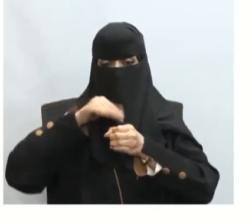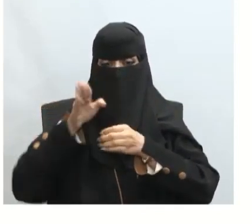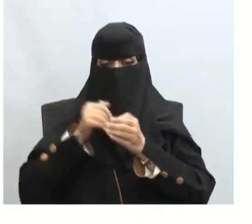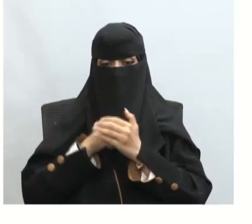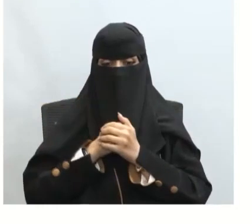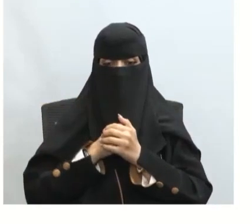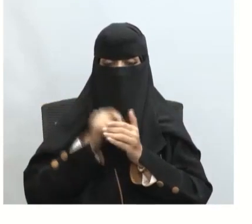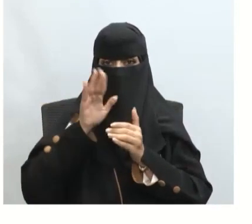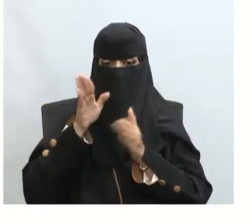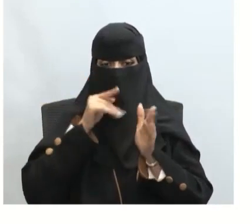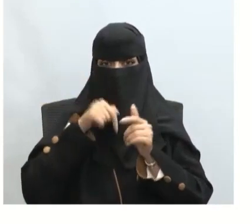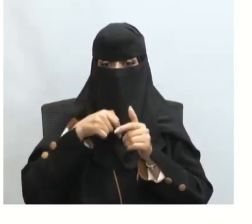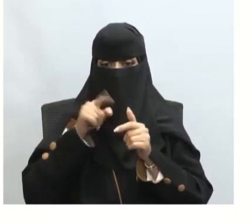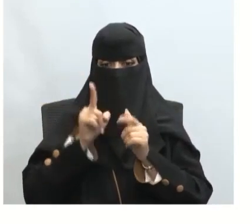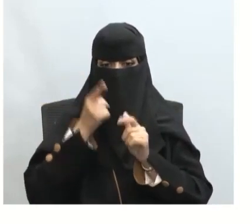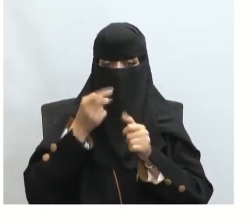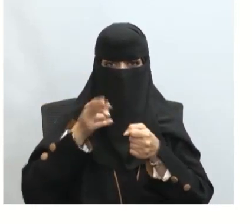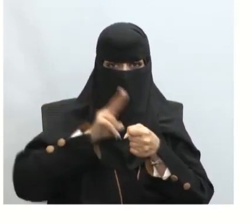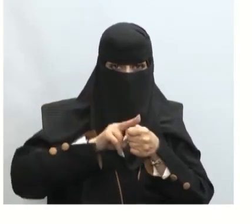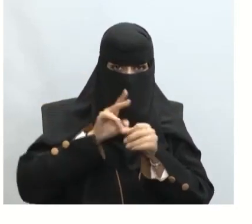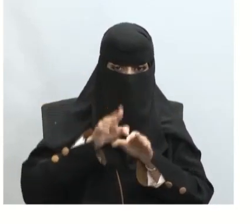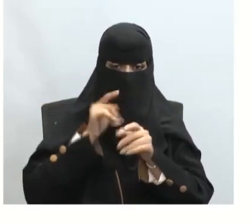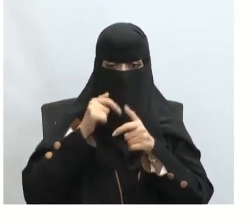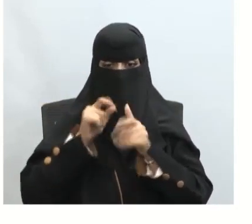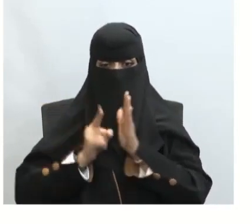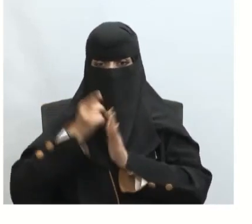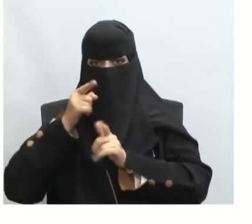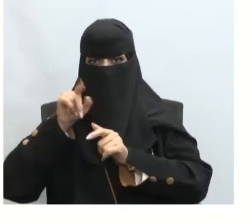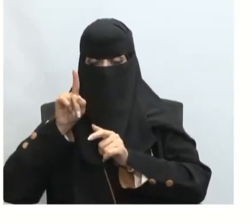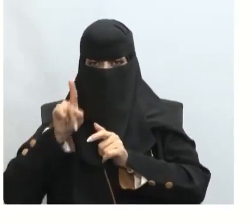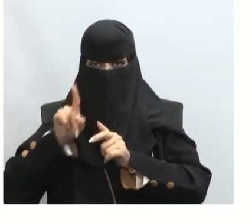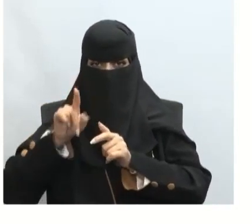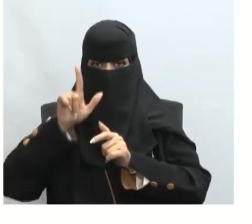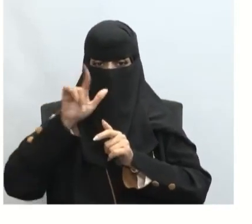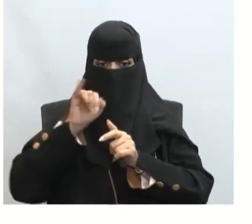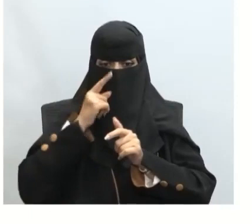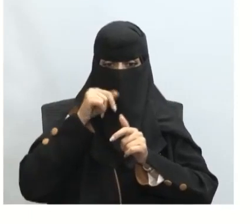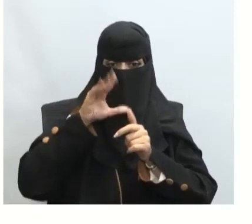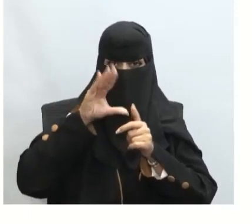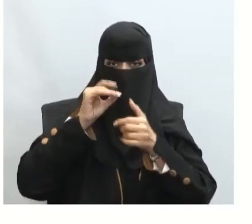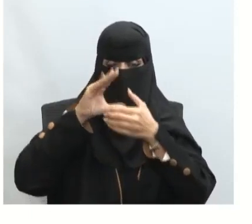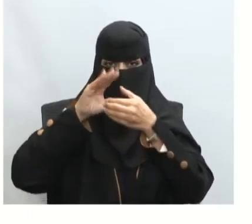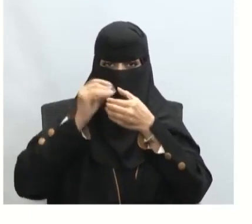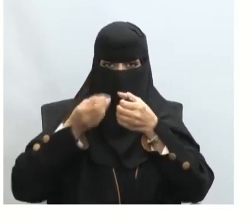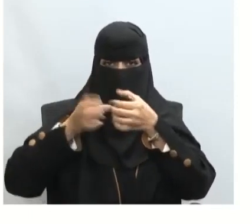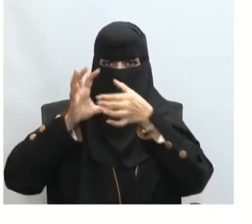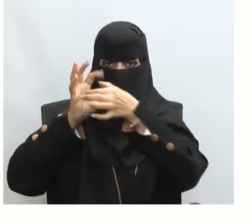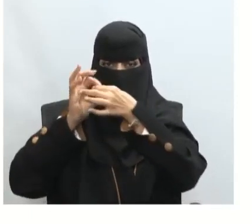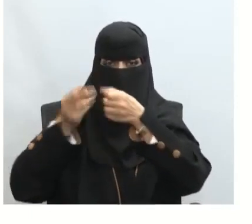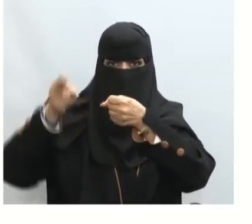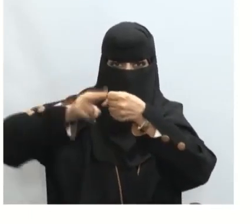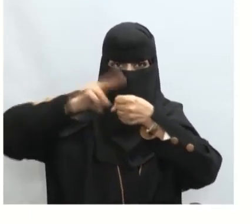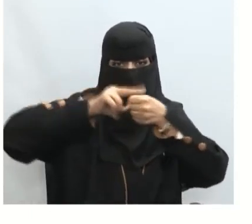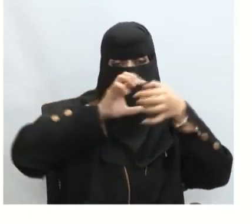اذا التحضير نعيد ببلم الايثين تحت ضغط عالي في ماذا يستعمل